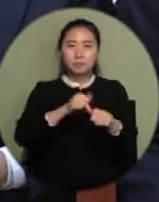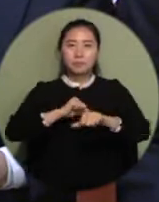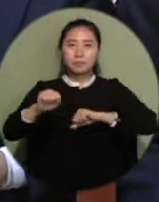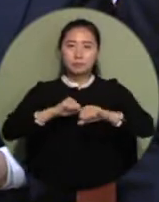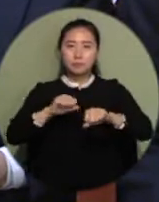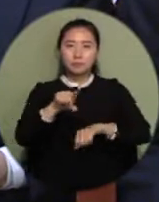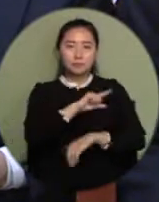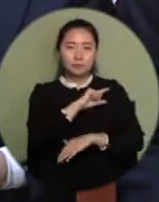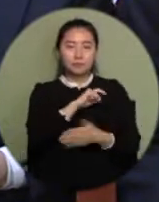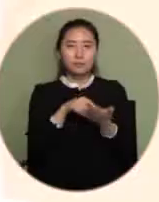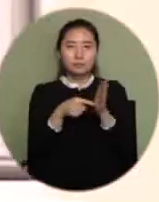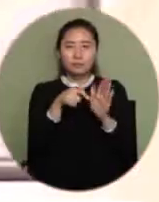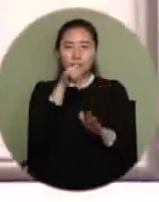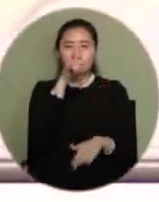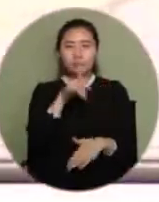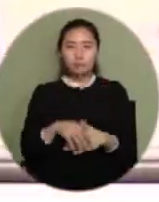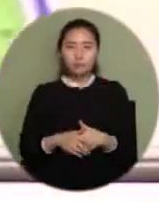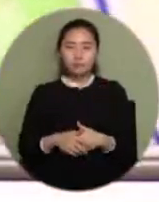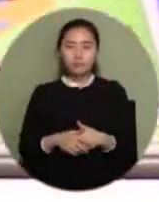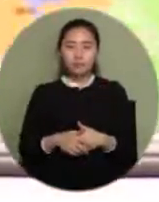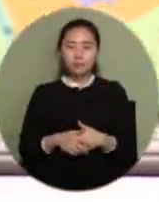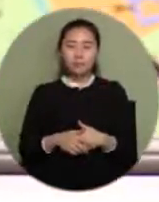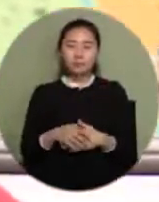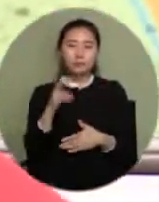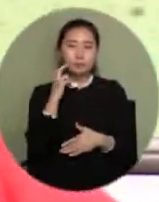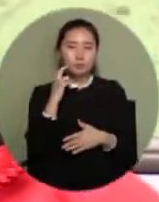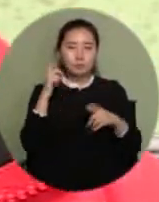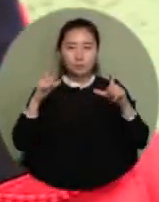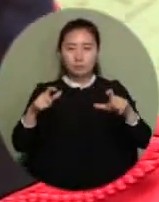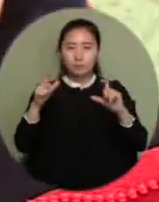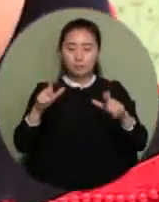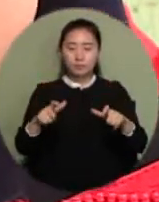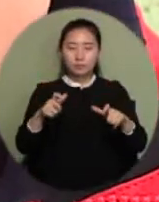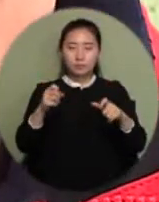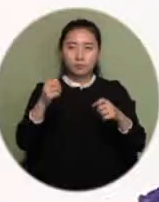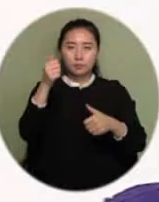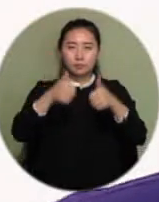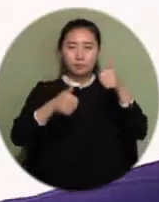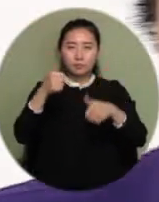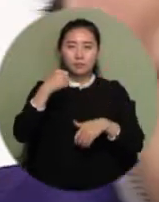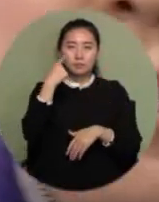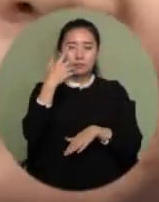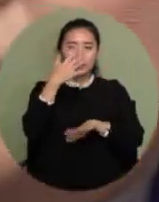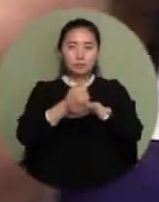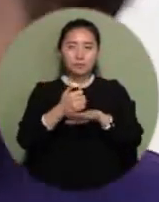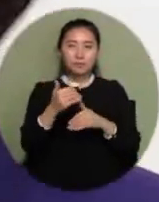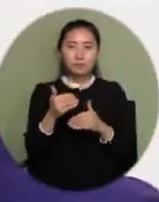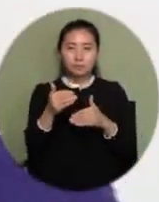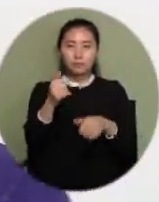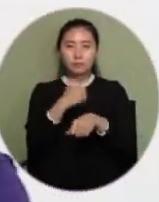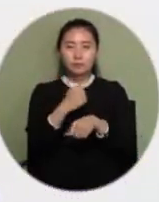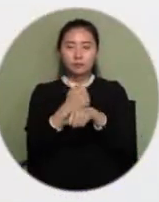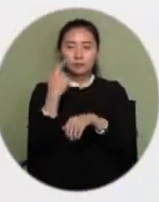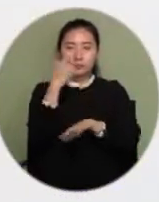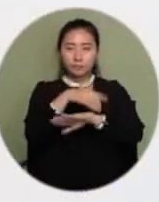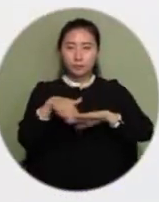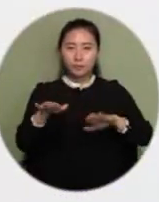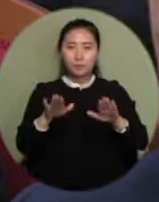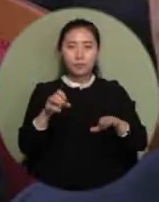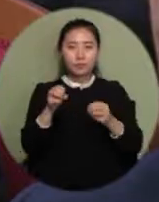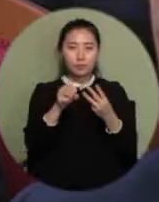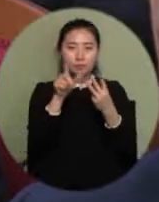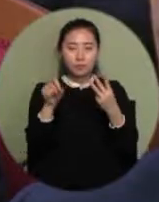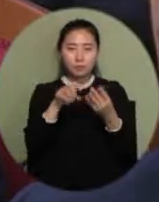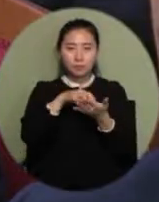활동으로 이름을 알렸던 인물입니다. 한편 송파구갑 새누리당 경선은 다음 달 말쯤 진행될 예정으로 오는